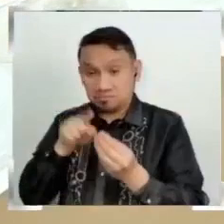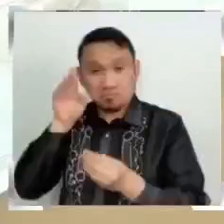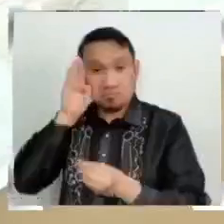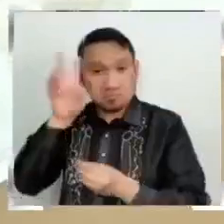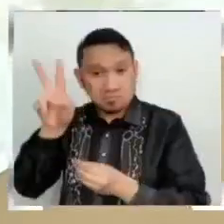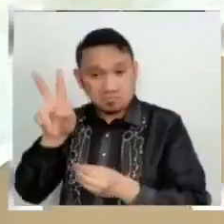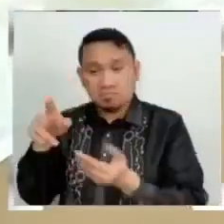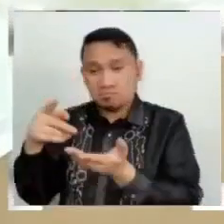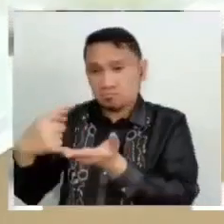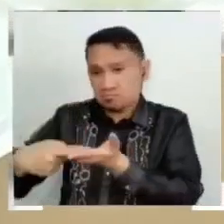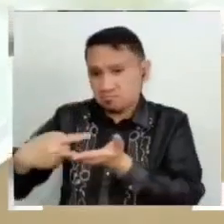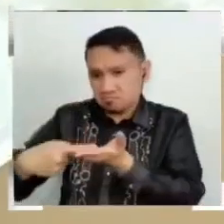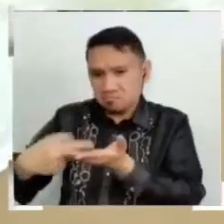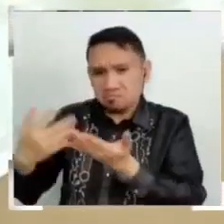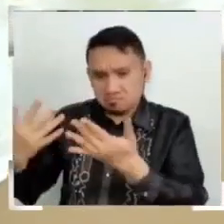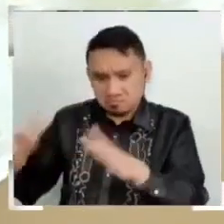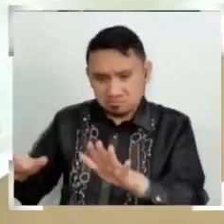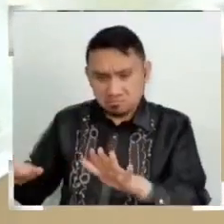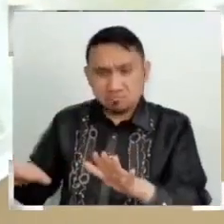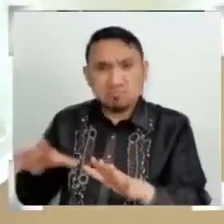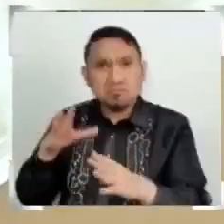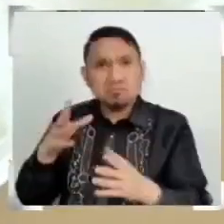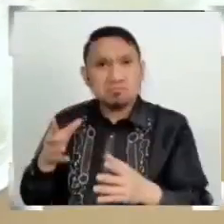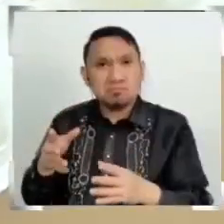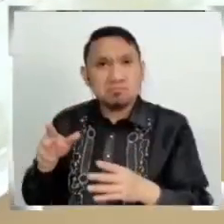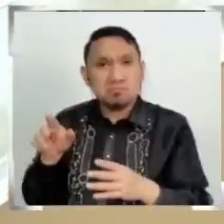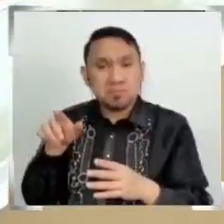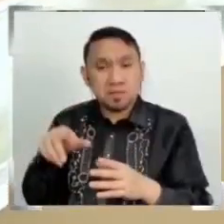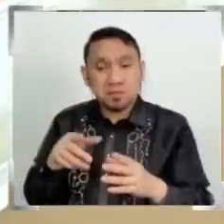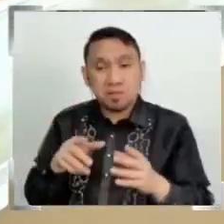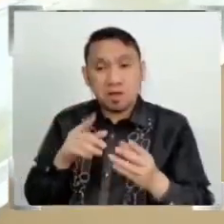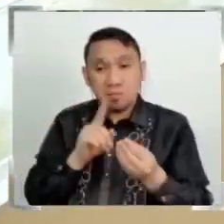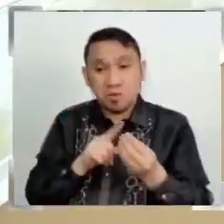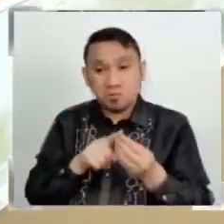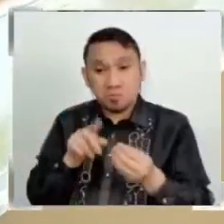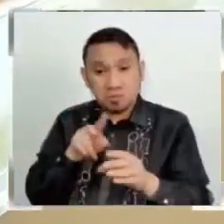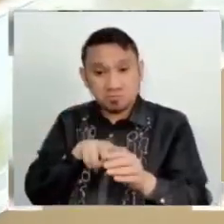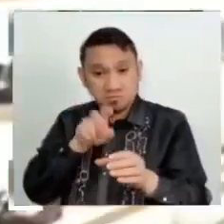nila ang pag-alis ni Duterte sa lakas CRT.